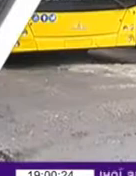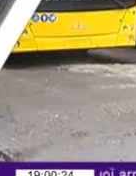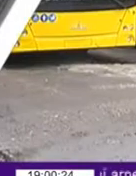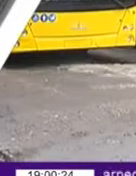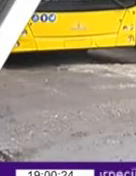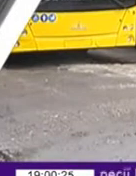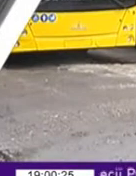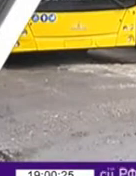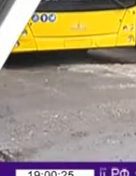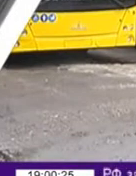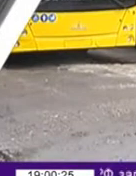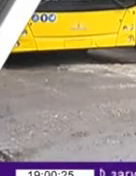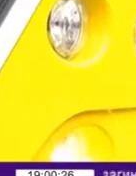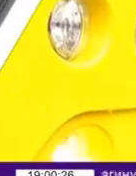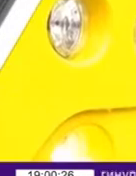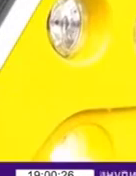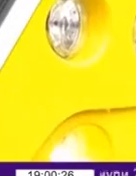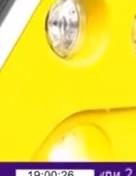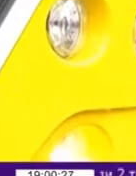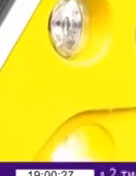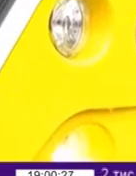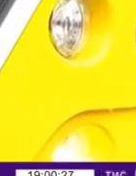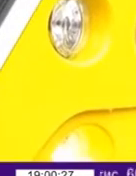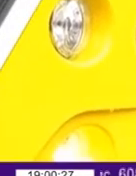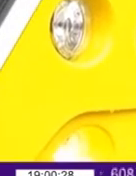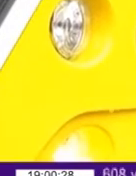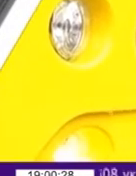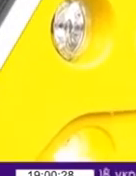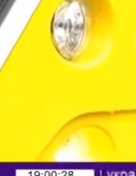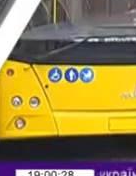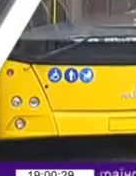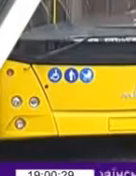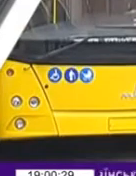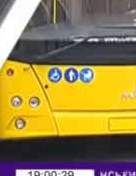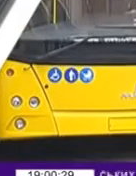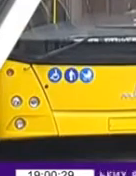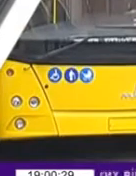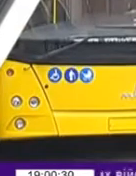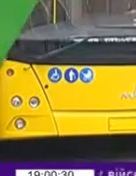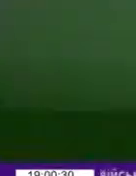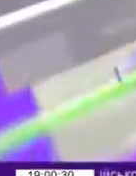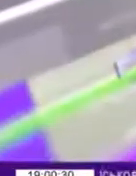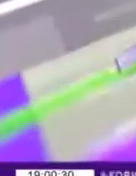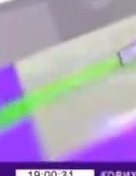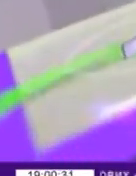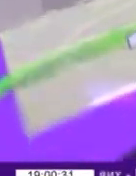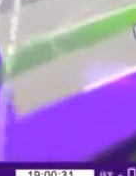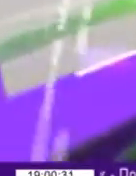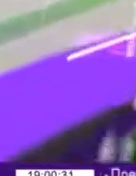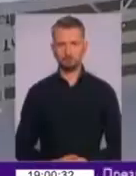Новий автобусний маршрут відзавтра єднатиме лівий та правий береги столиці. Як курсуватиме 118-й?